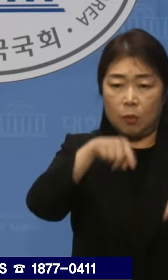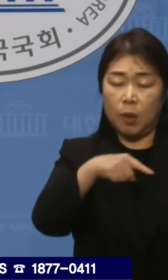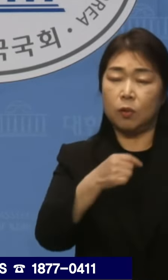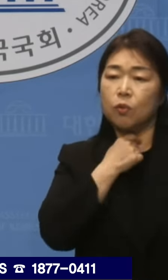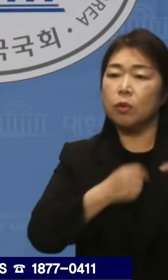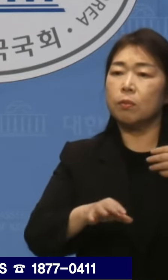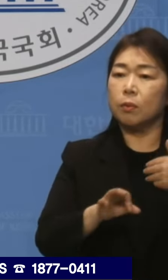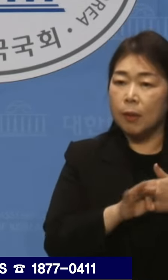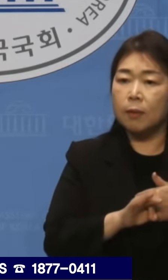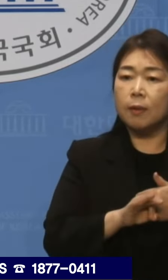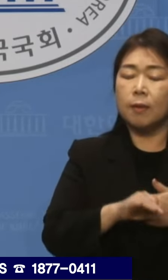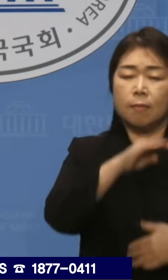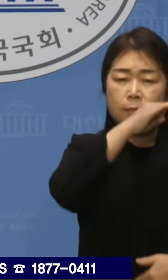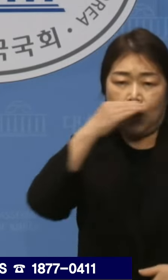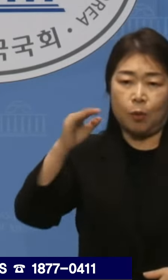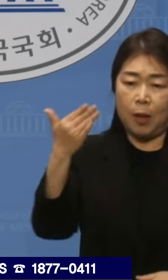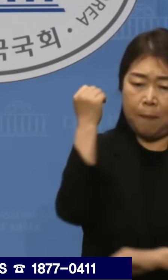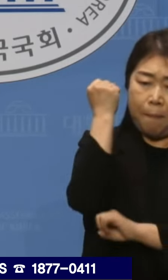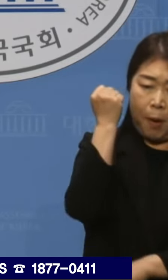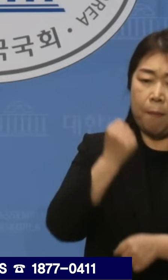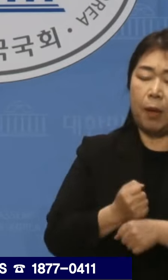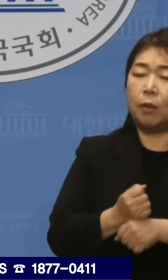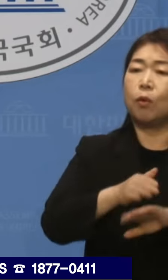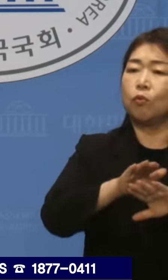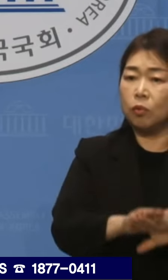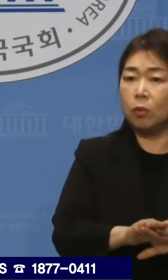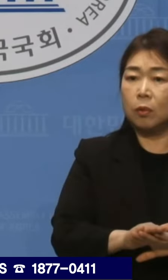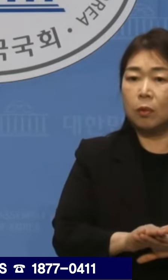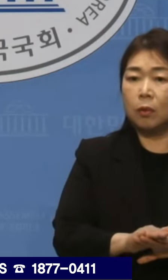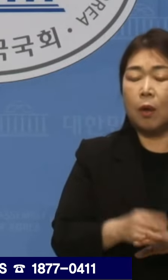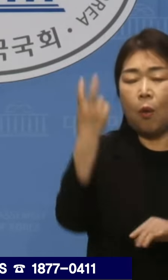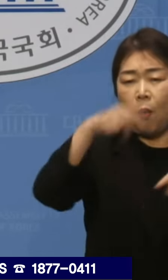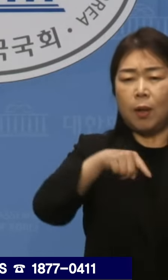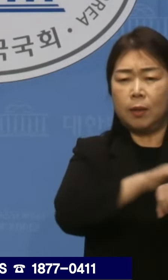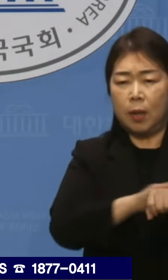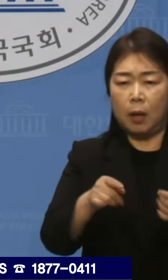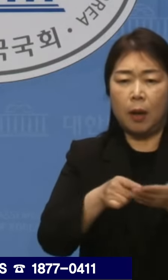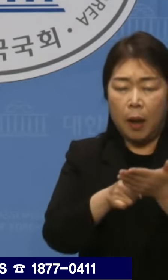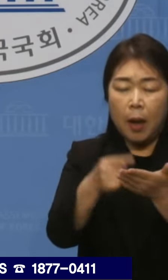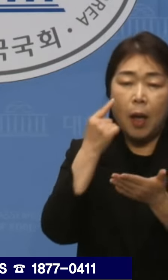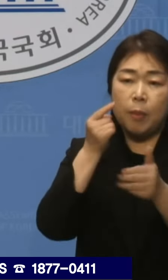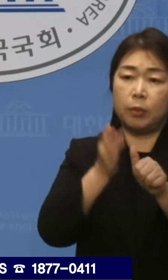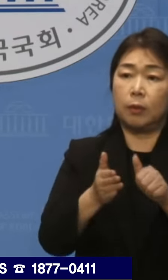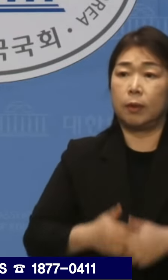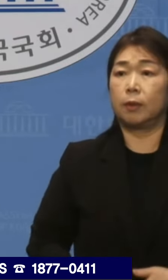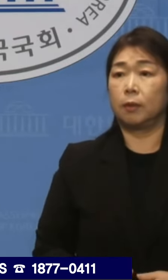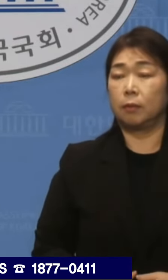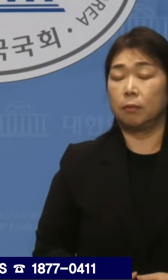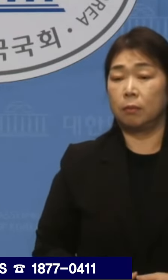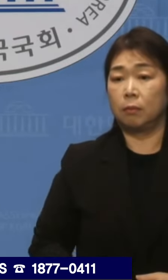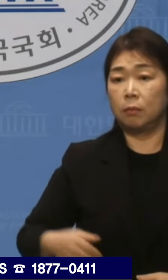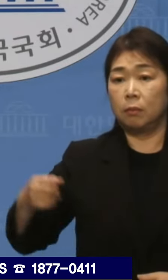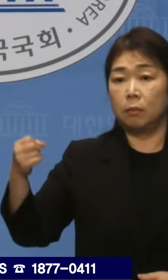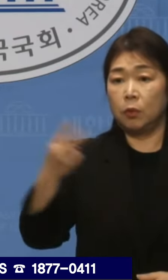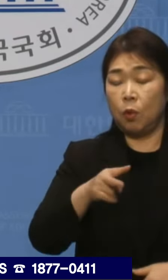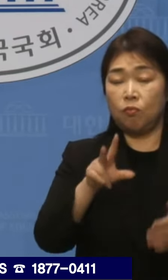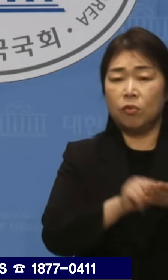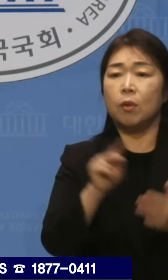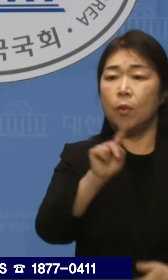민생대책, 민생입법 하나라도 내놓고 말하십시오. 더욱 심각한 것은 정부